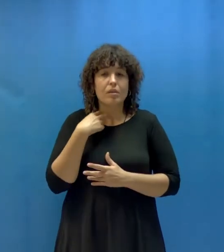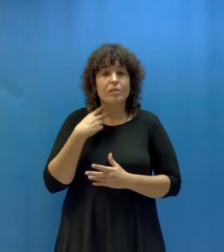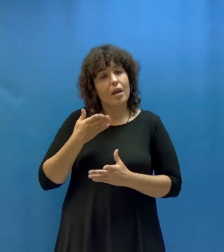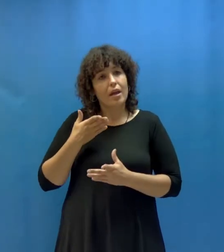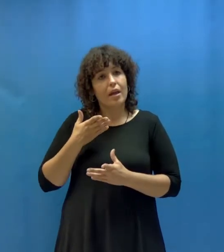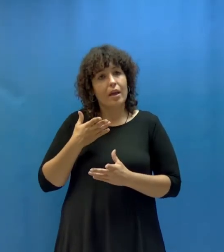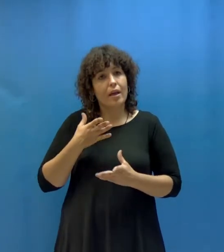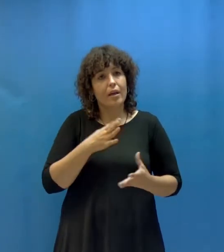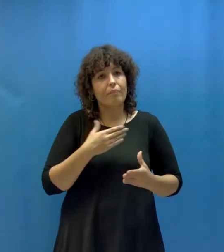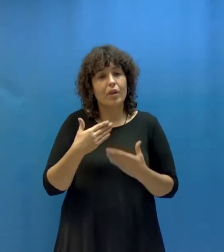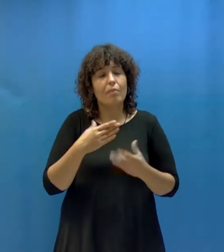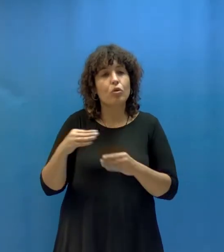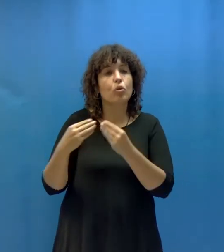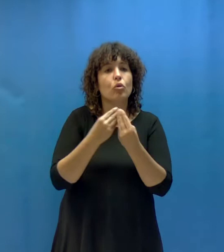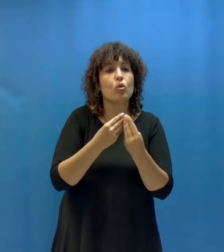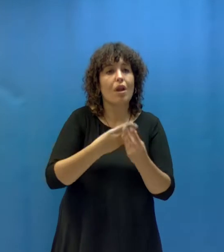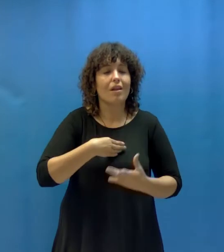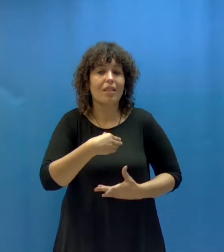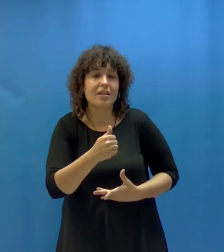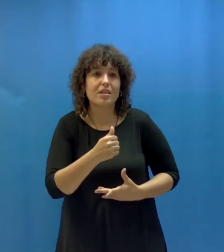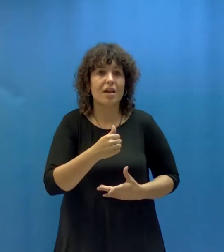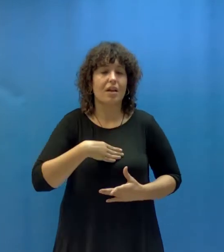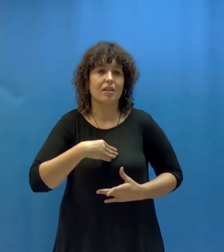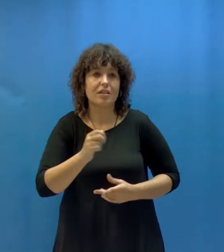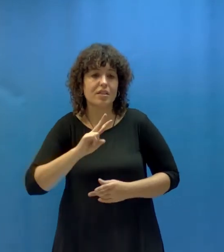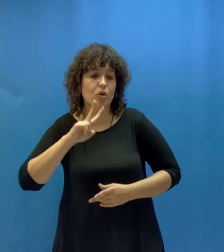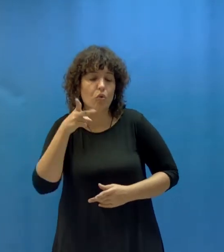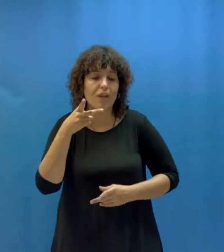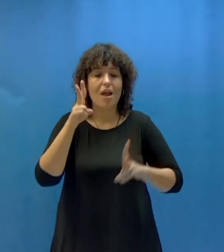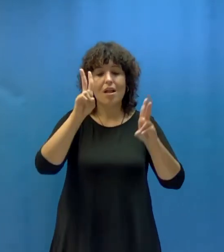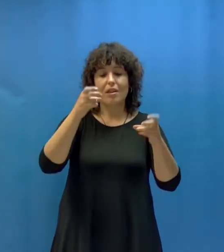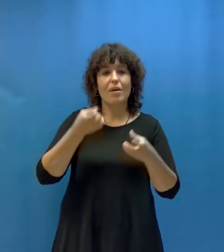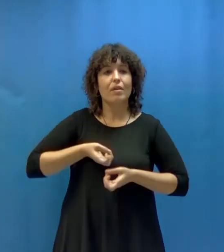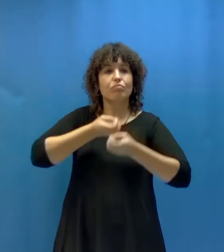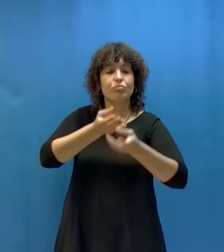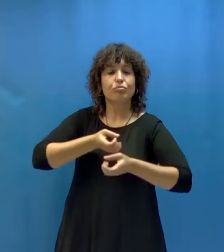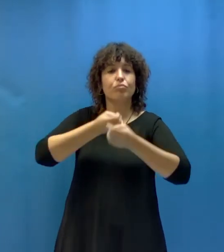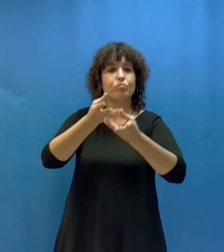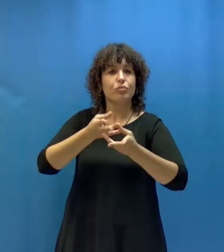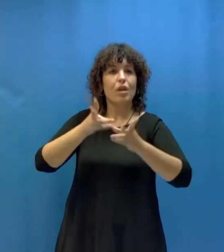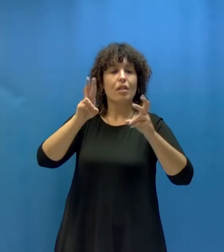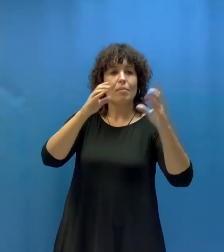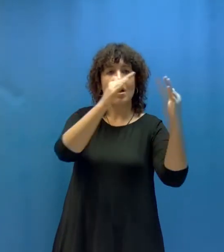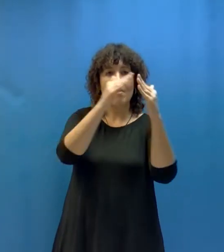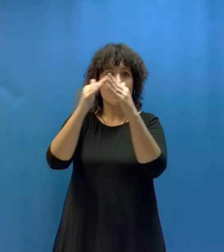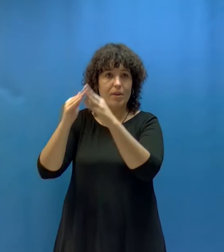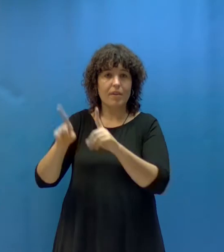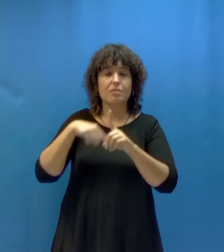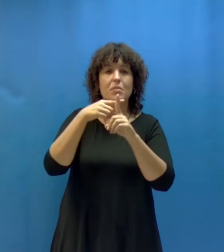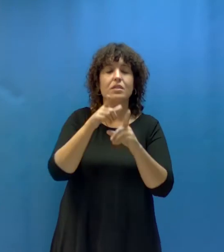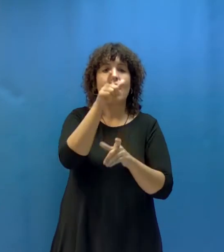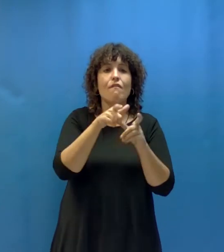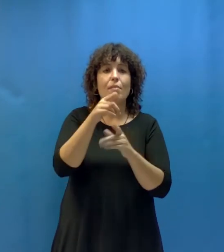tractava de rendir comptes sobre la política municipal d'habitatge i la criminalització de les famílies que pateixen